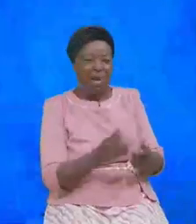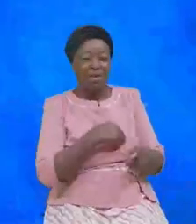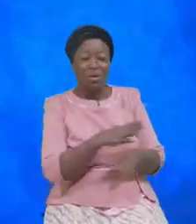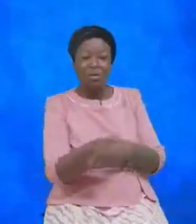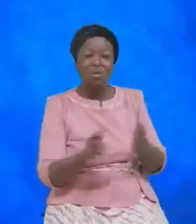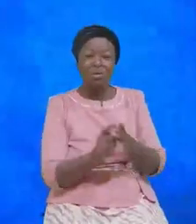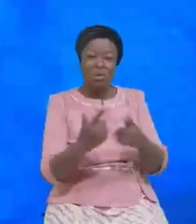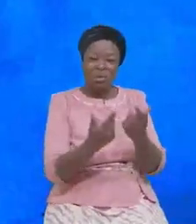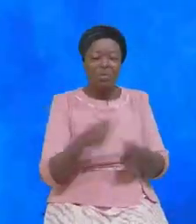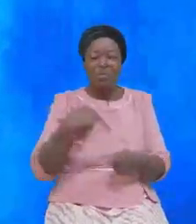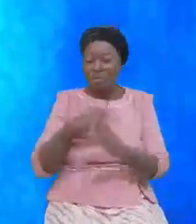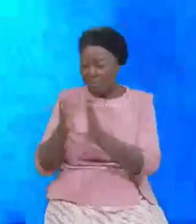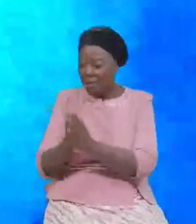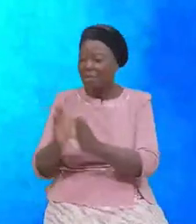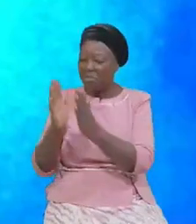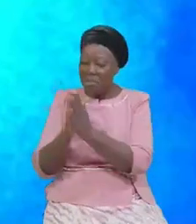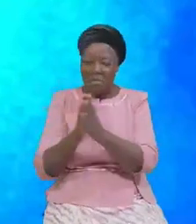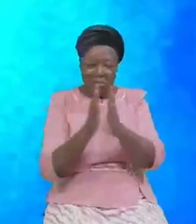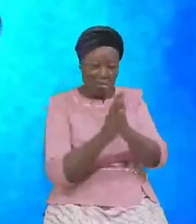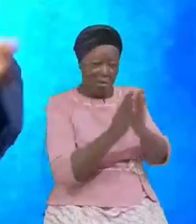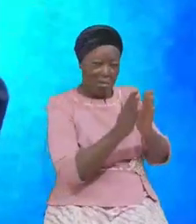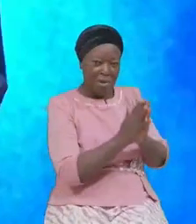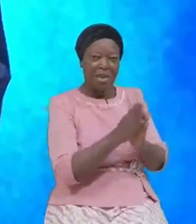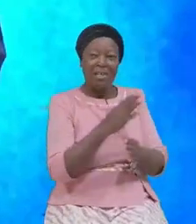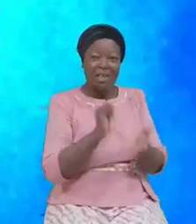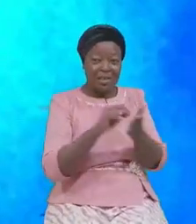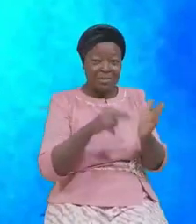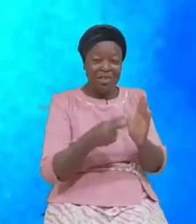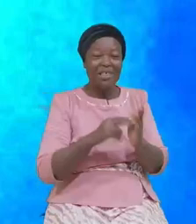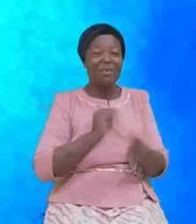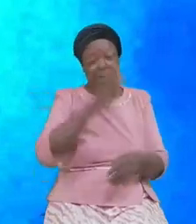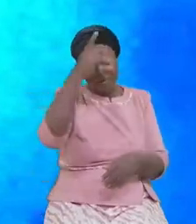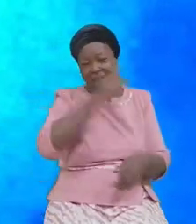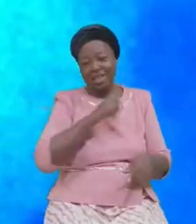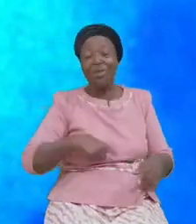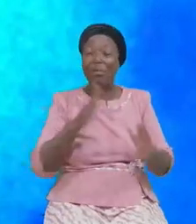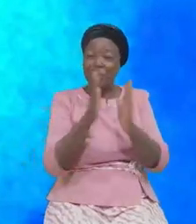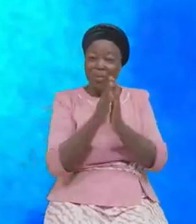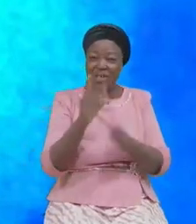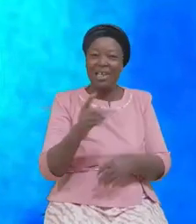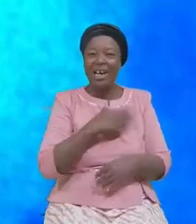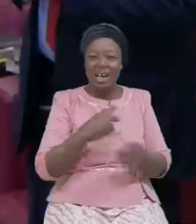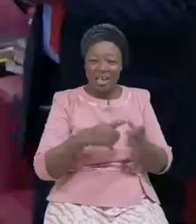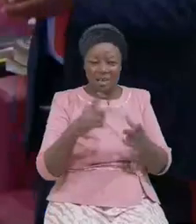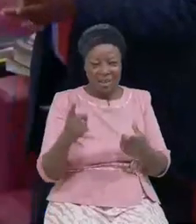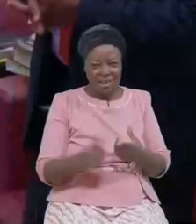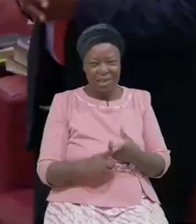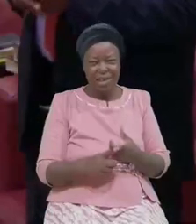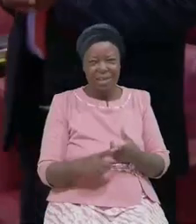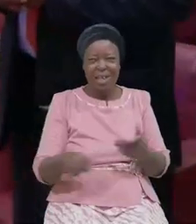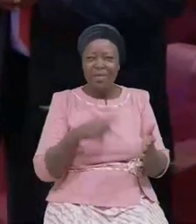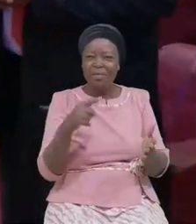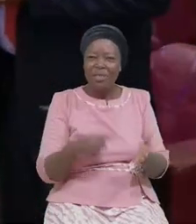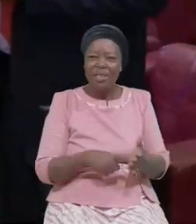a priés. Et j'ai prié. Et alors, il y a ce